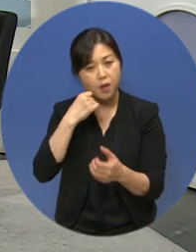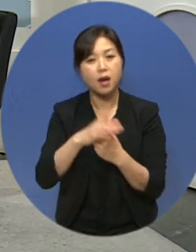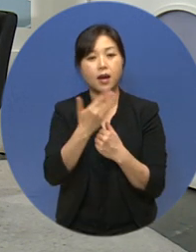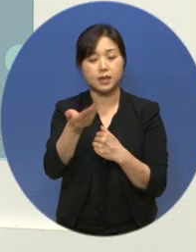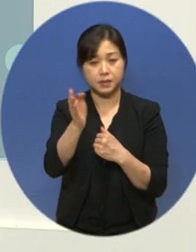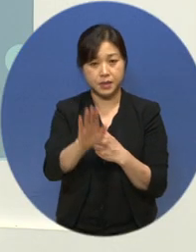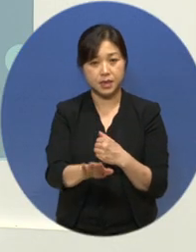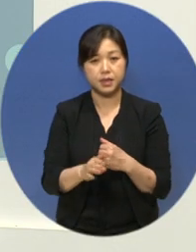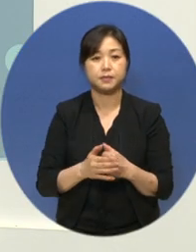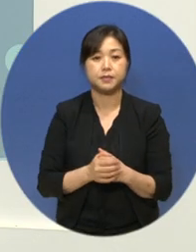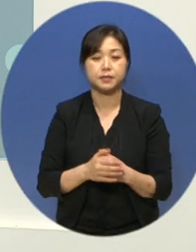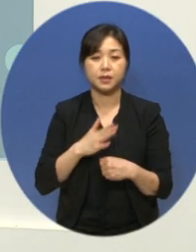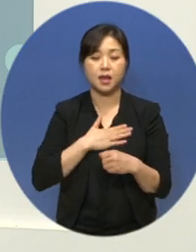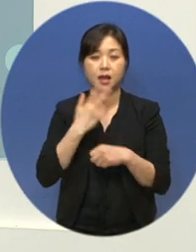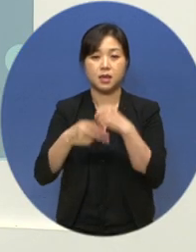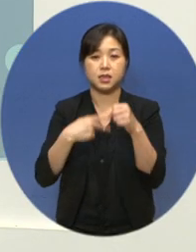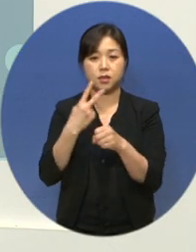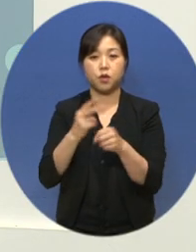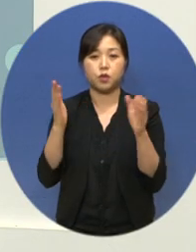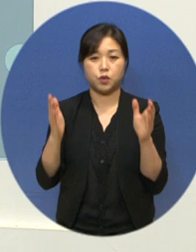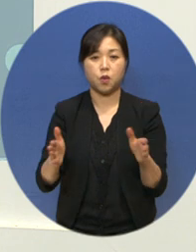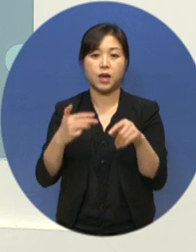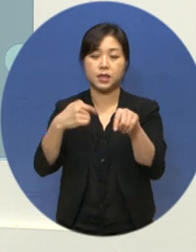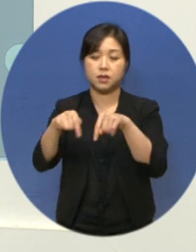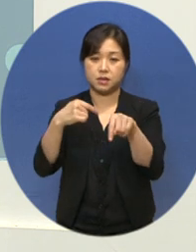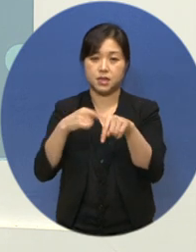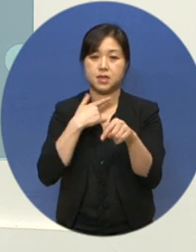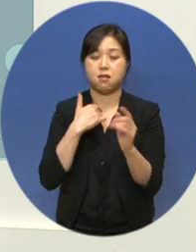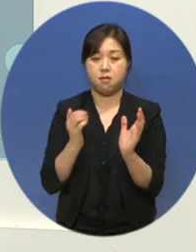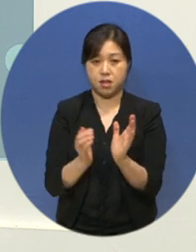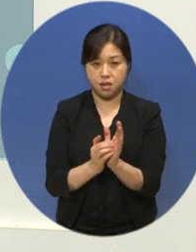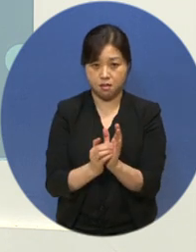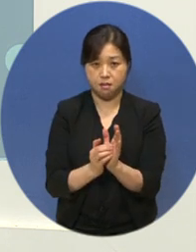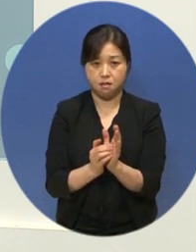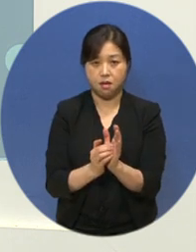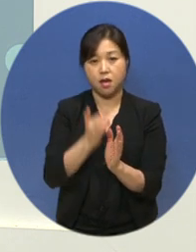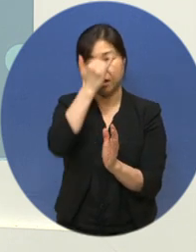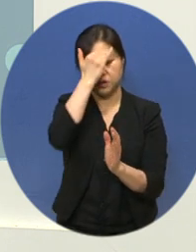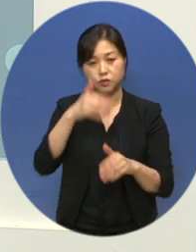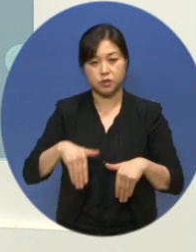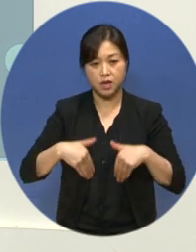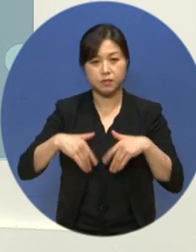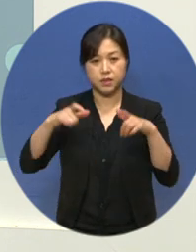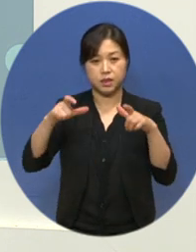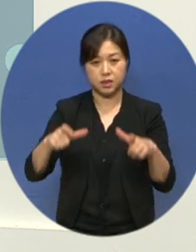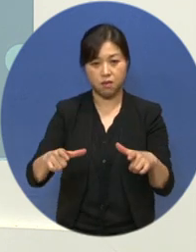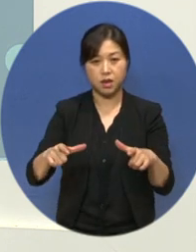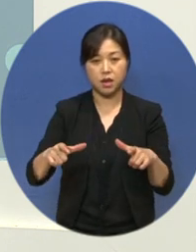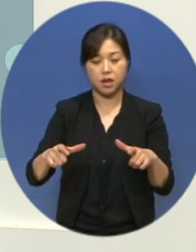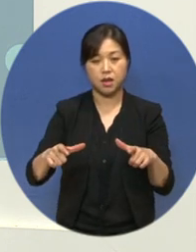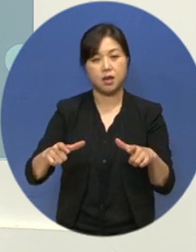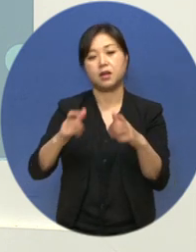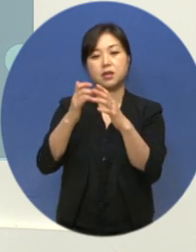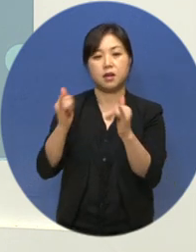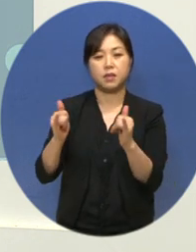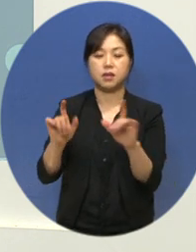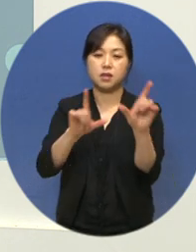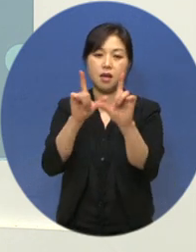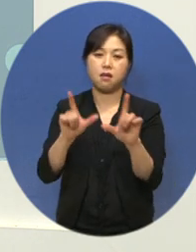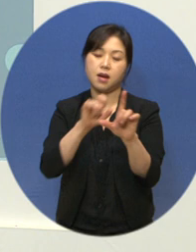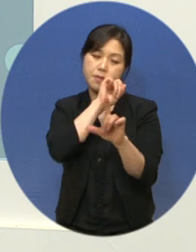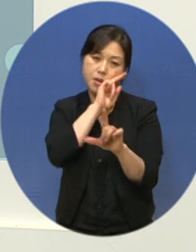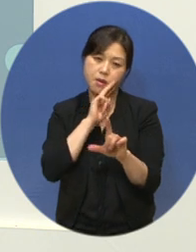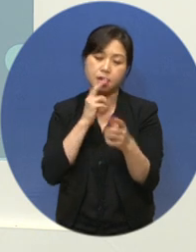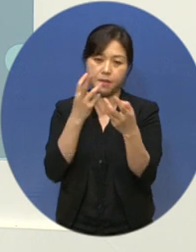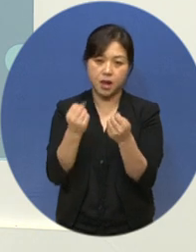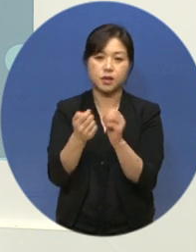그래도 내가 이런 정책을 썼더니 2년 동안의 충남도 우정의 도민들의 생활 편의를 많이